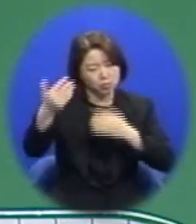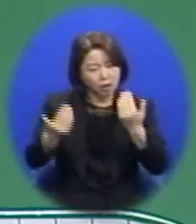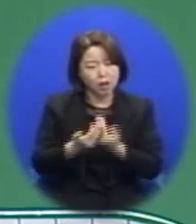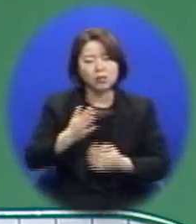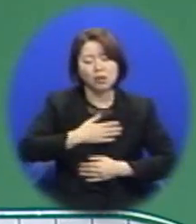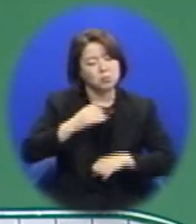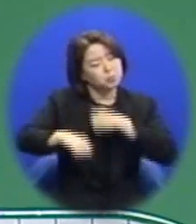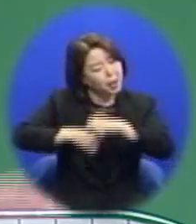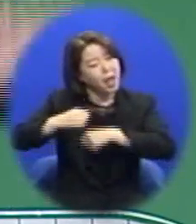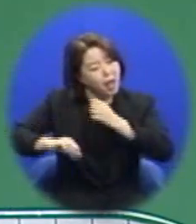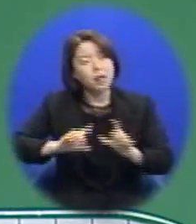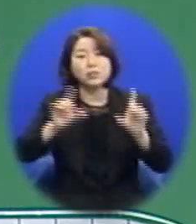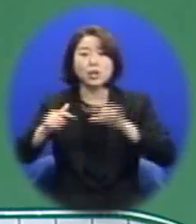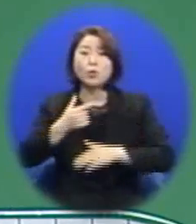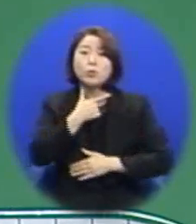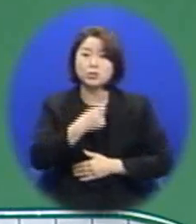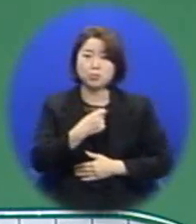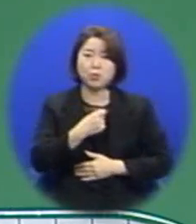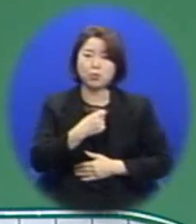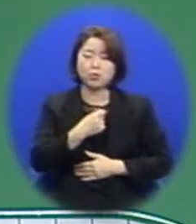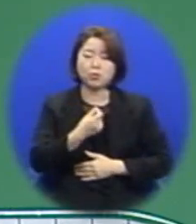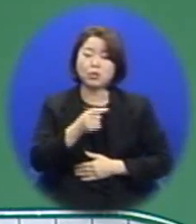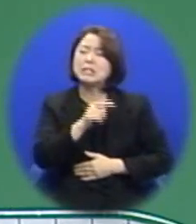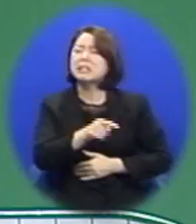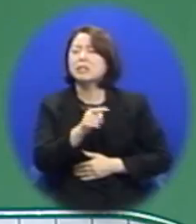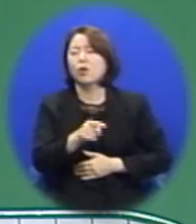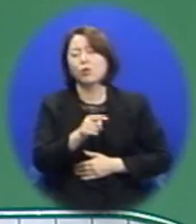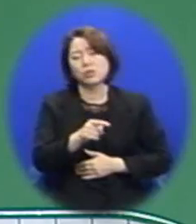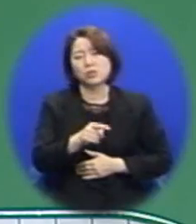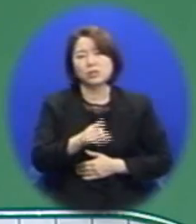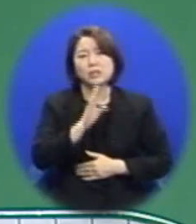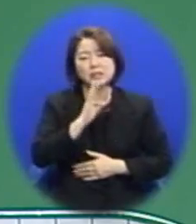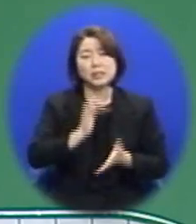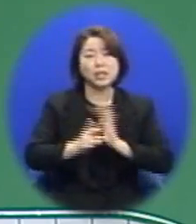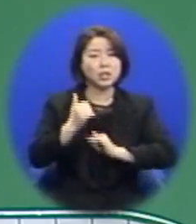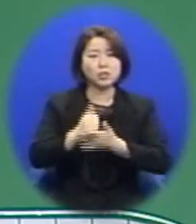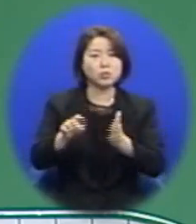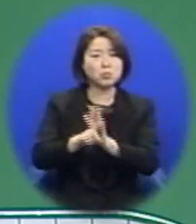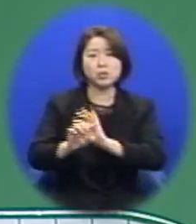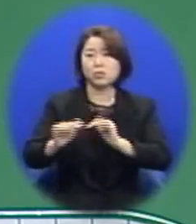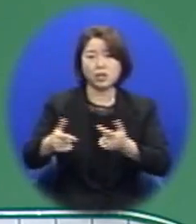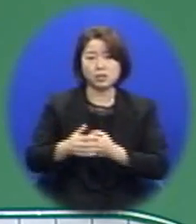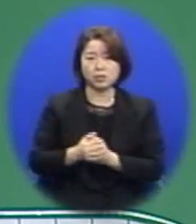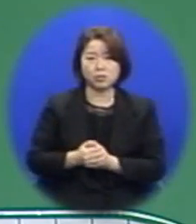싶어합니다. 이건 진짜 예수 믿는 게 아닌 것입니다. 결국은 어떻게 됐나요?